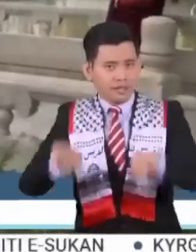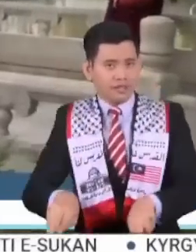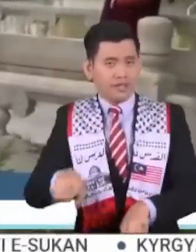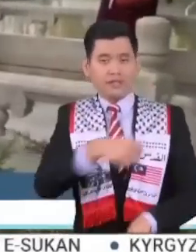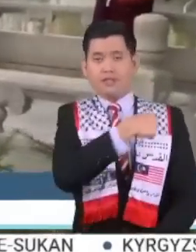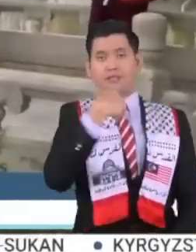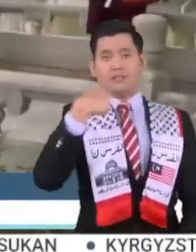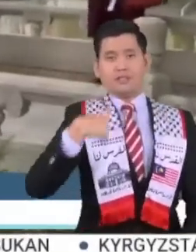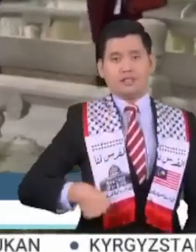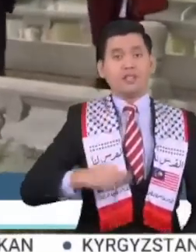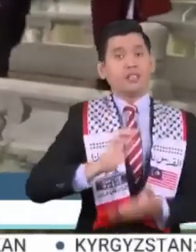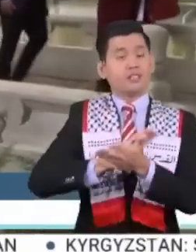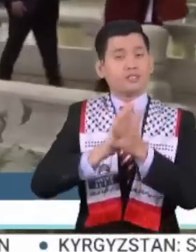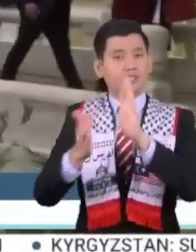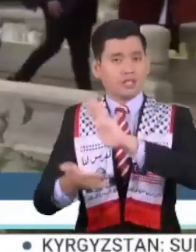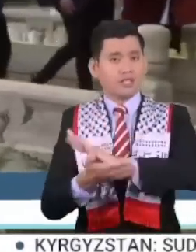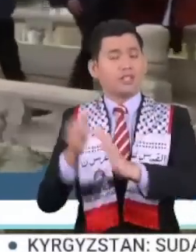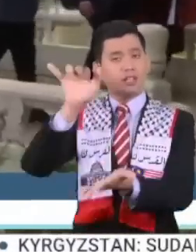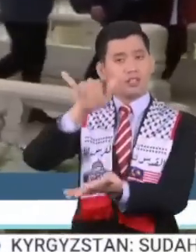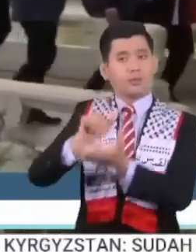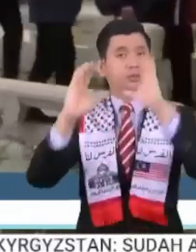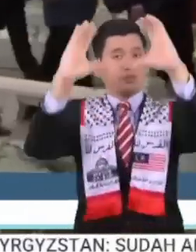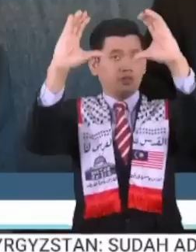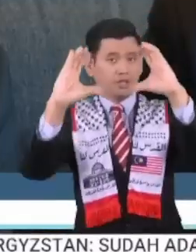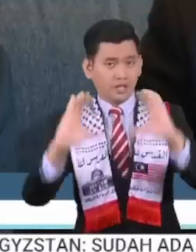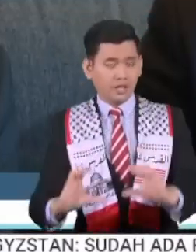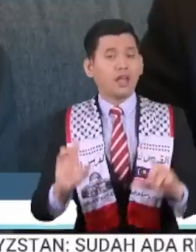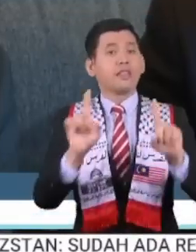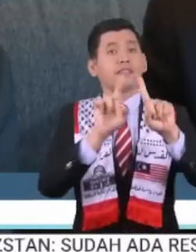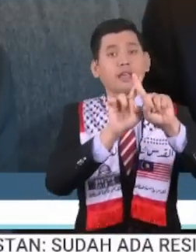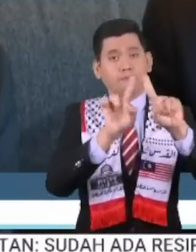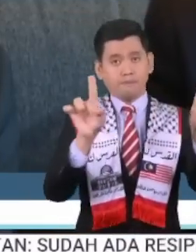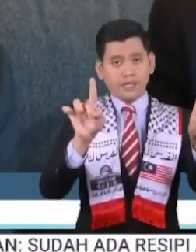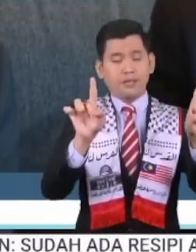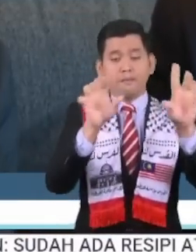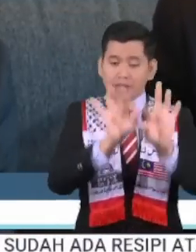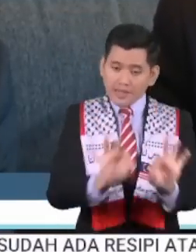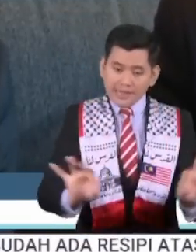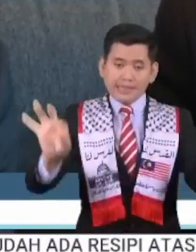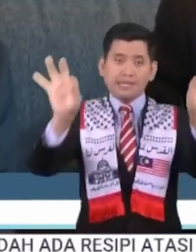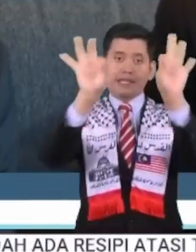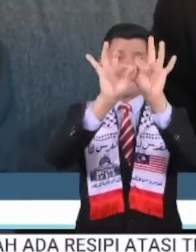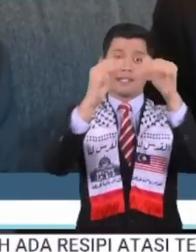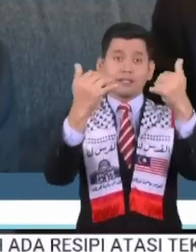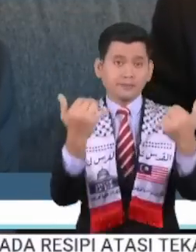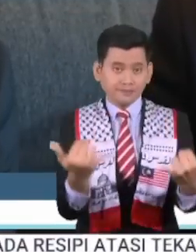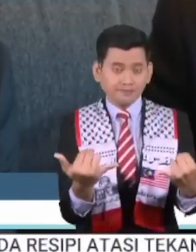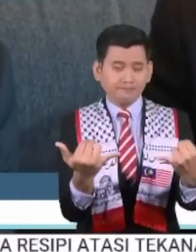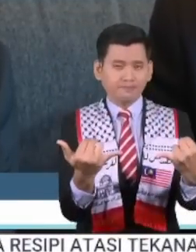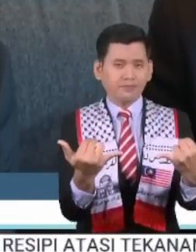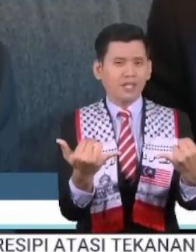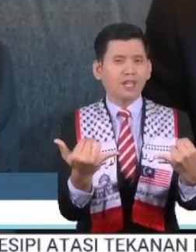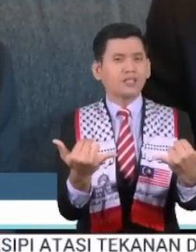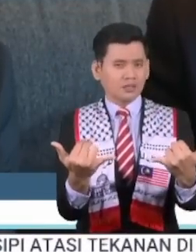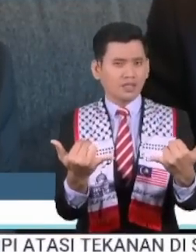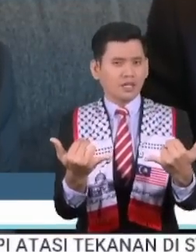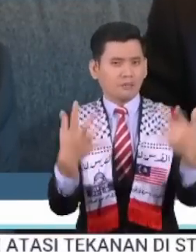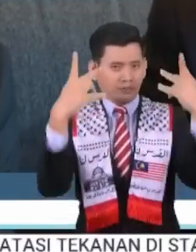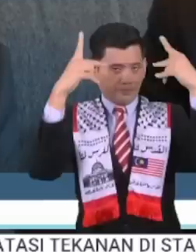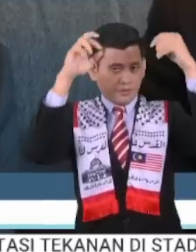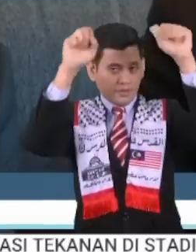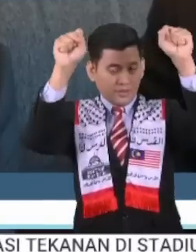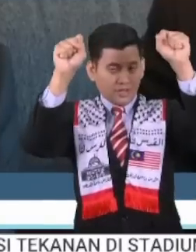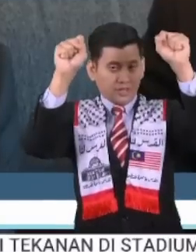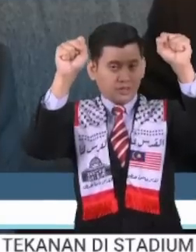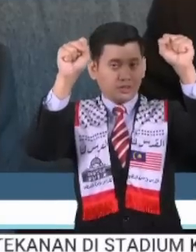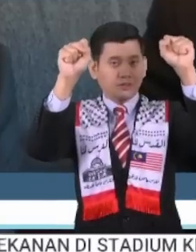sendiri. Jadi itu sebahagian daripada pendekatan. Tapi mereka yang penting tadi, Vice Premier dia mengatakan